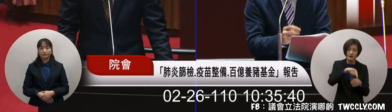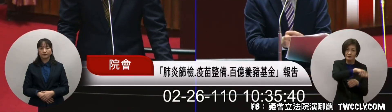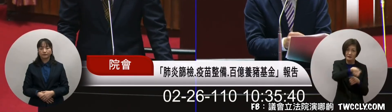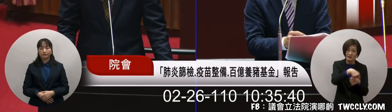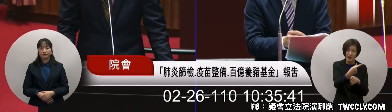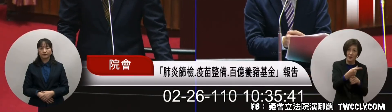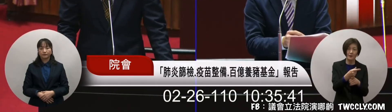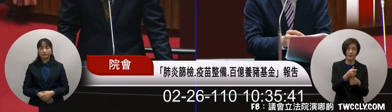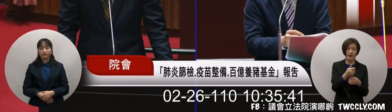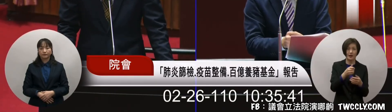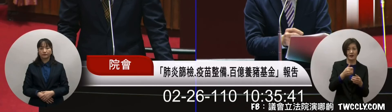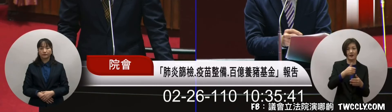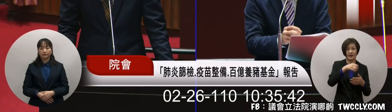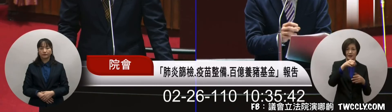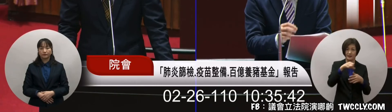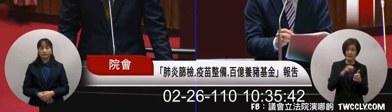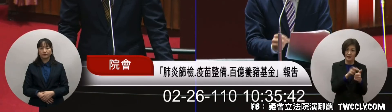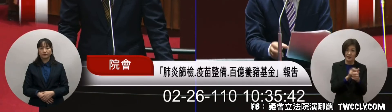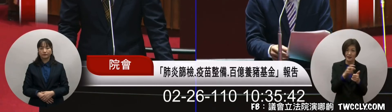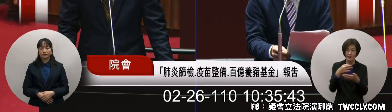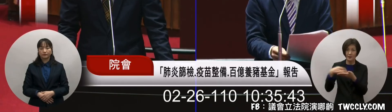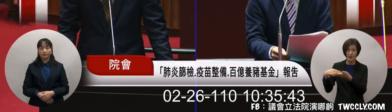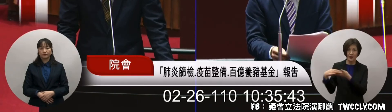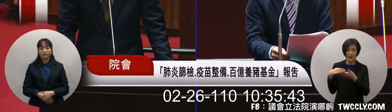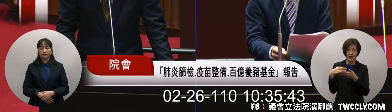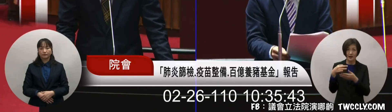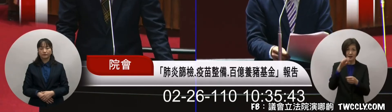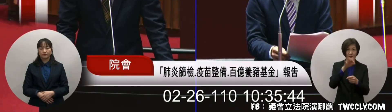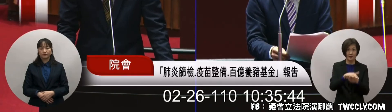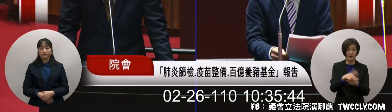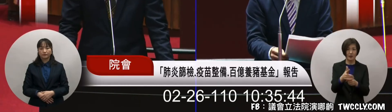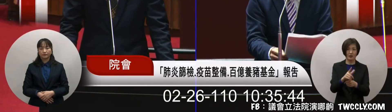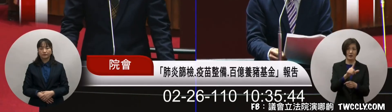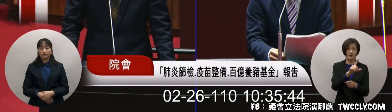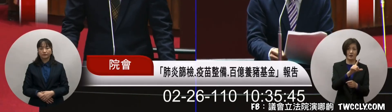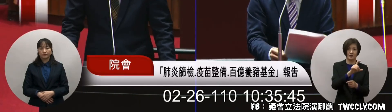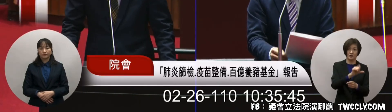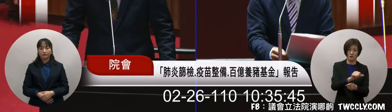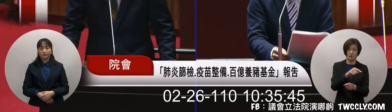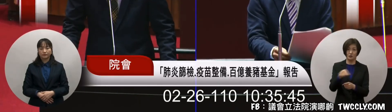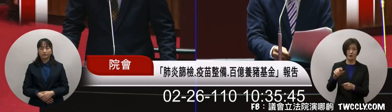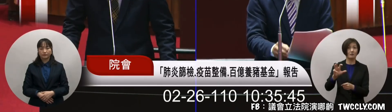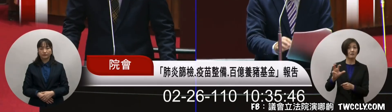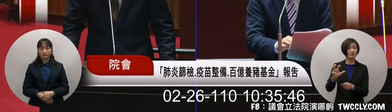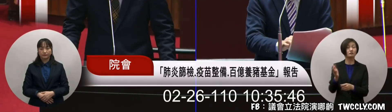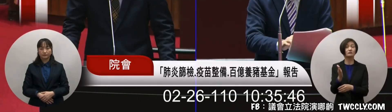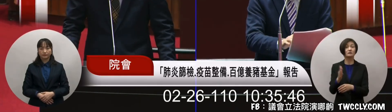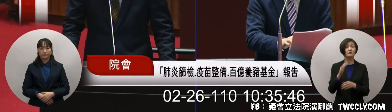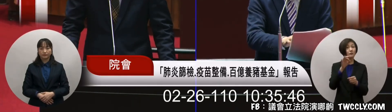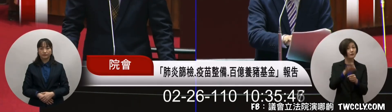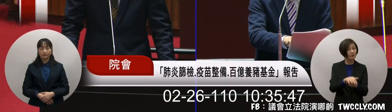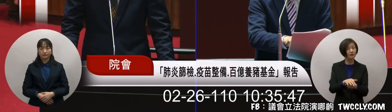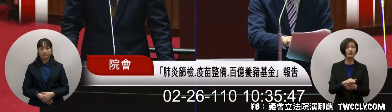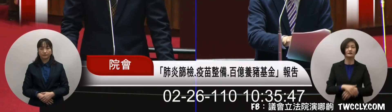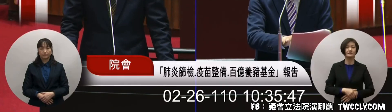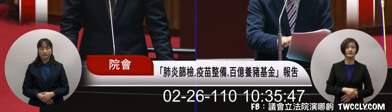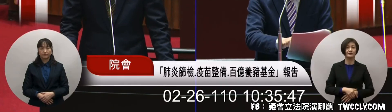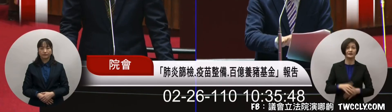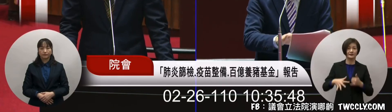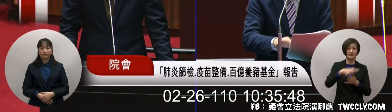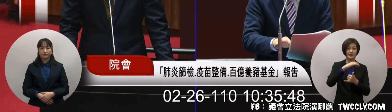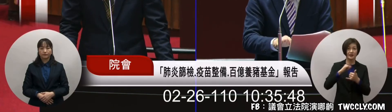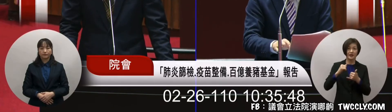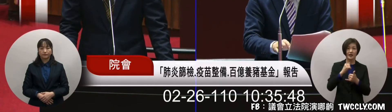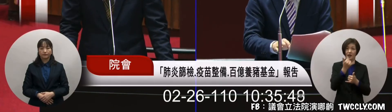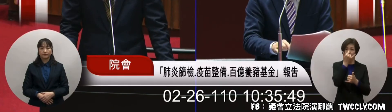这一个项目里面，我们要补助的这个价格，目前是抓65到80块。那但是我们去看到说，我们在全台湾毛猪行